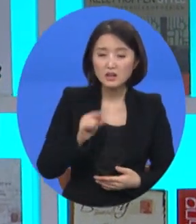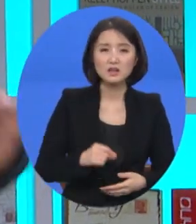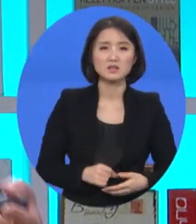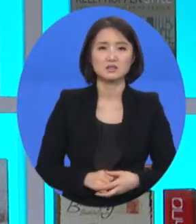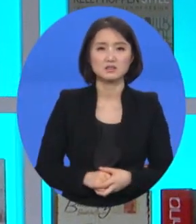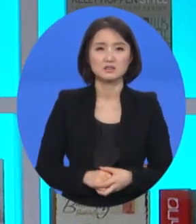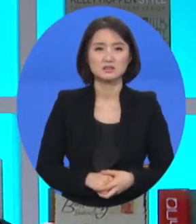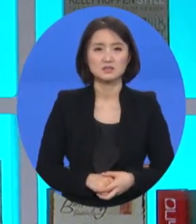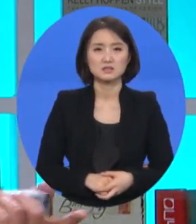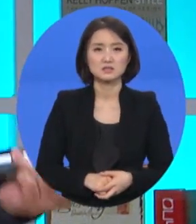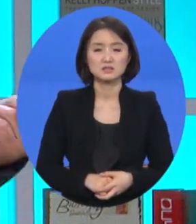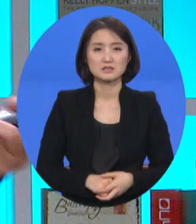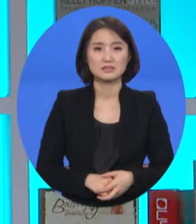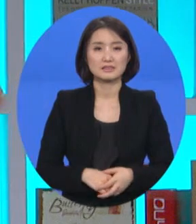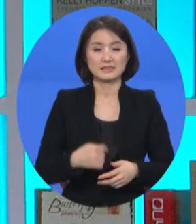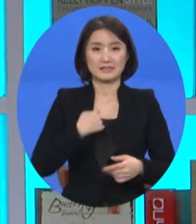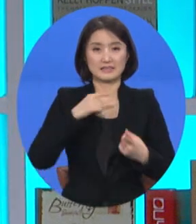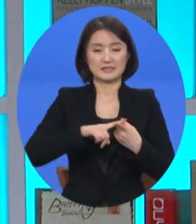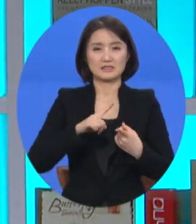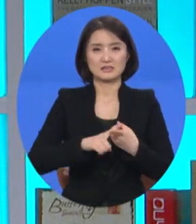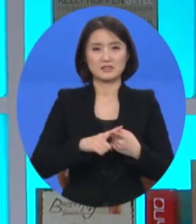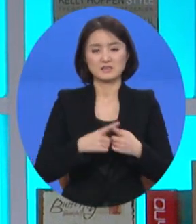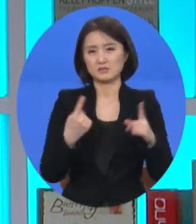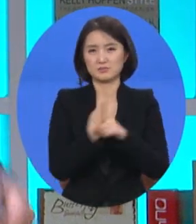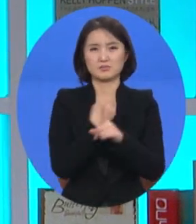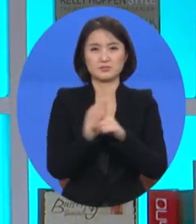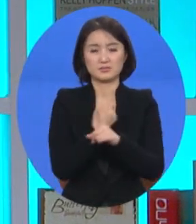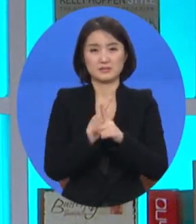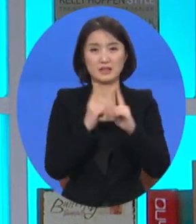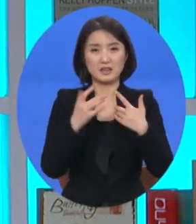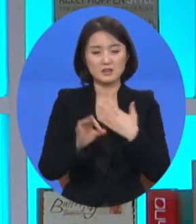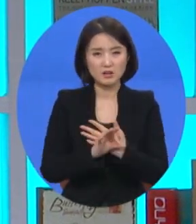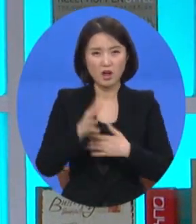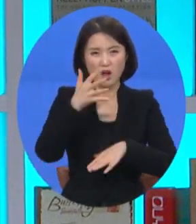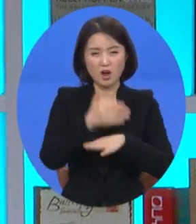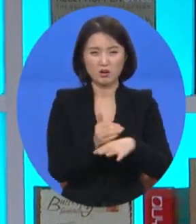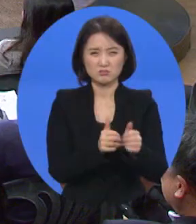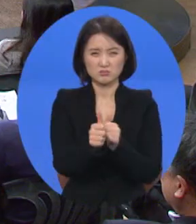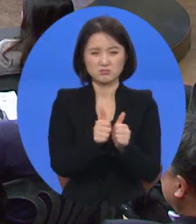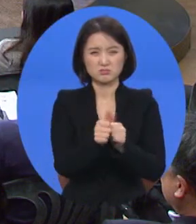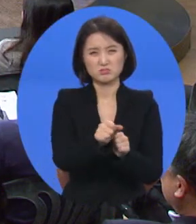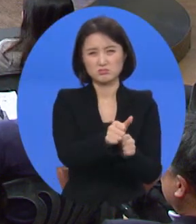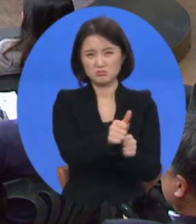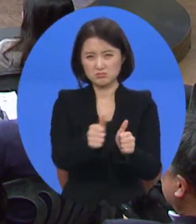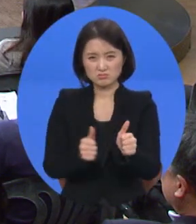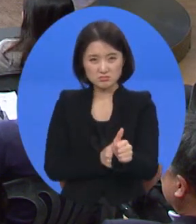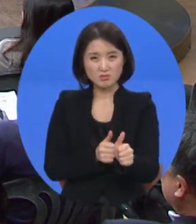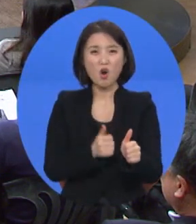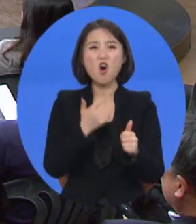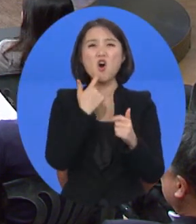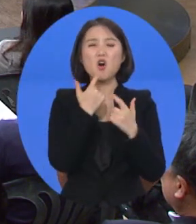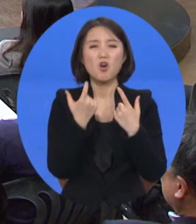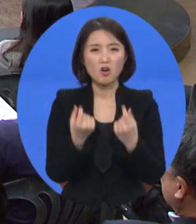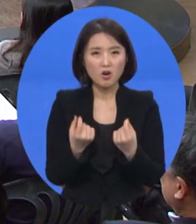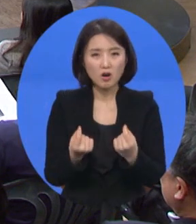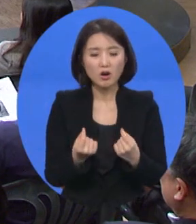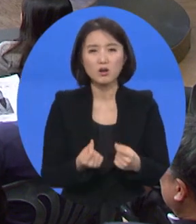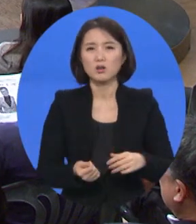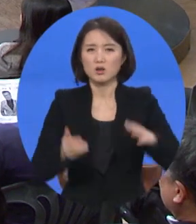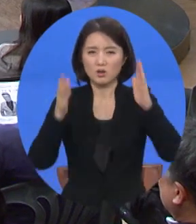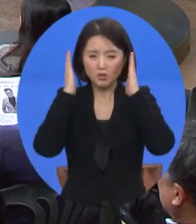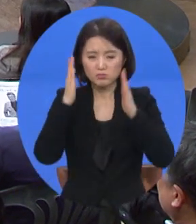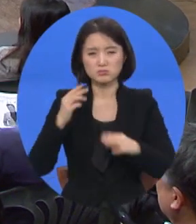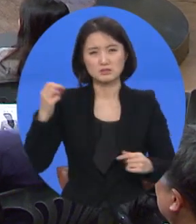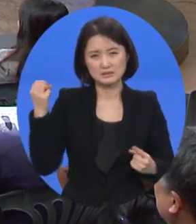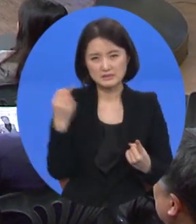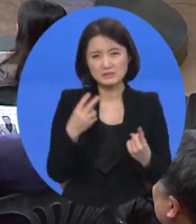않아 자신의 개혁하지 않으면 경쟁에서 뒤질 것이라는 것 여러분들 다 잘 아실 것 아닙니까 그 시대의 학문을 을 보아야 하고 1